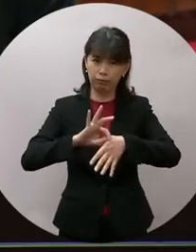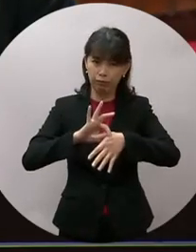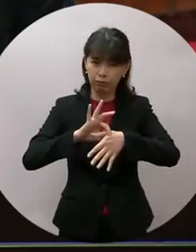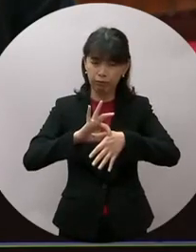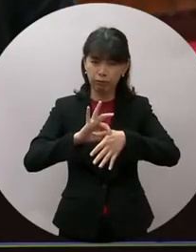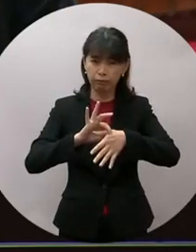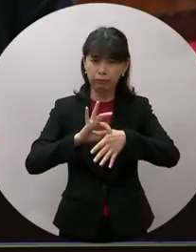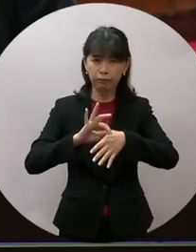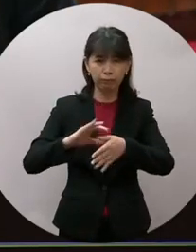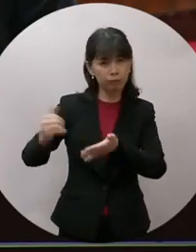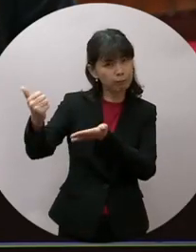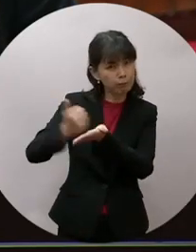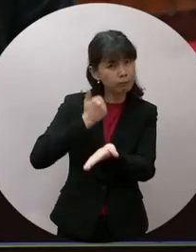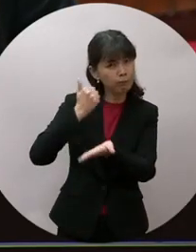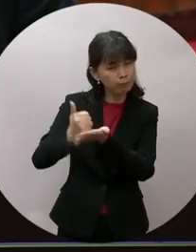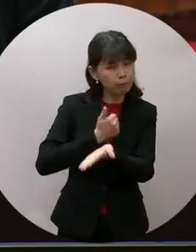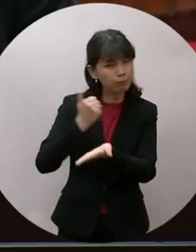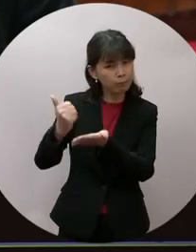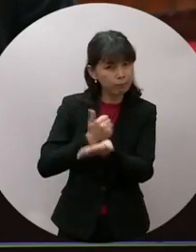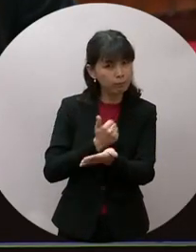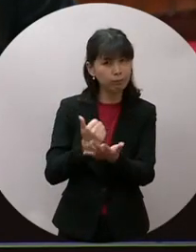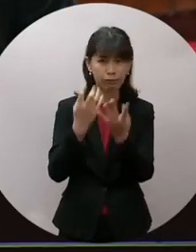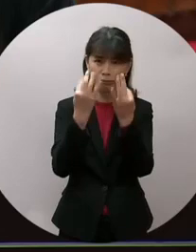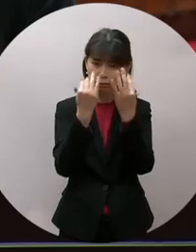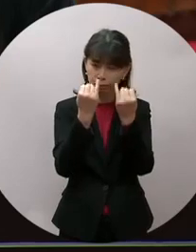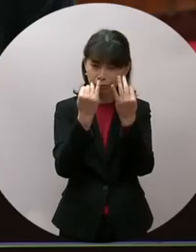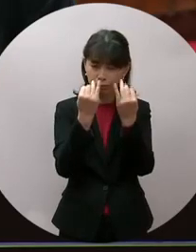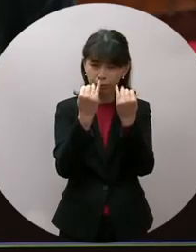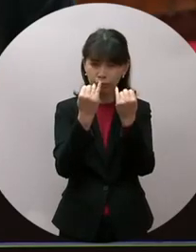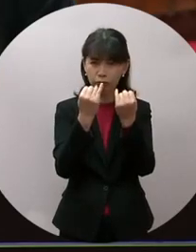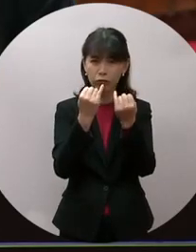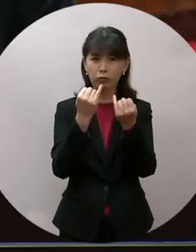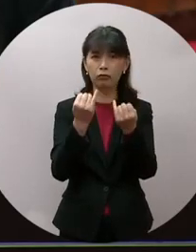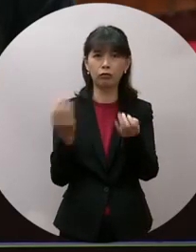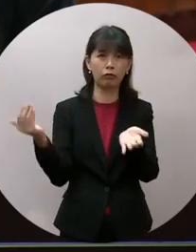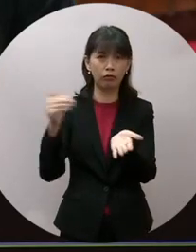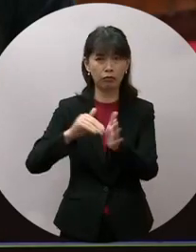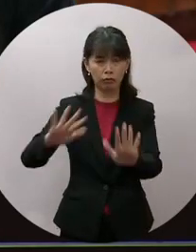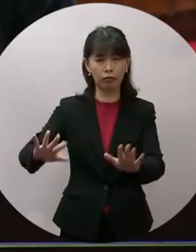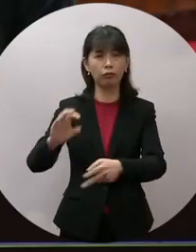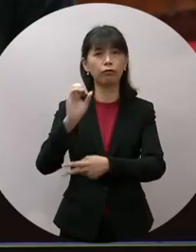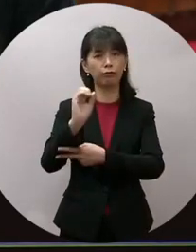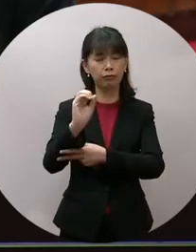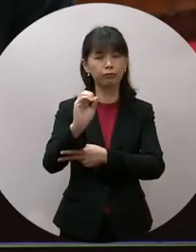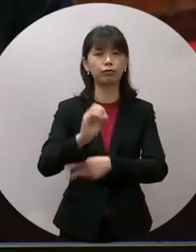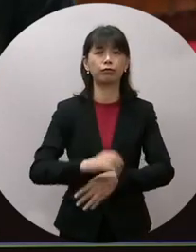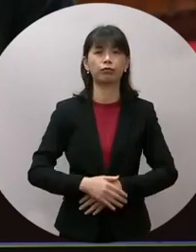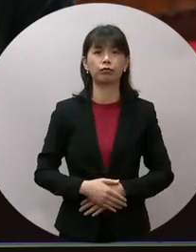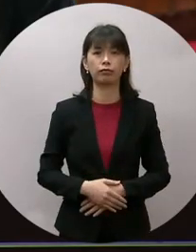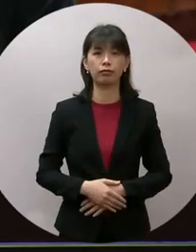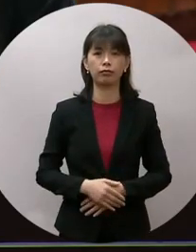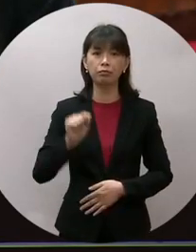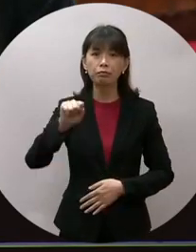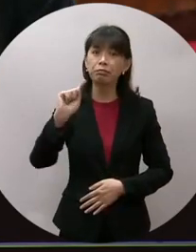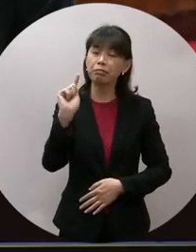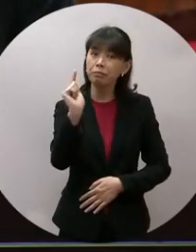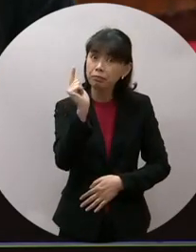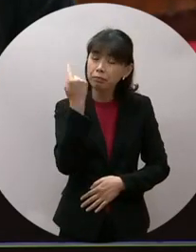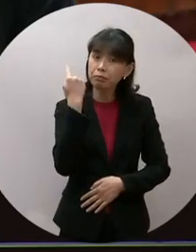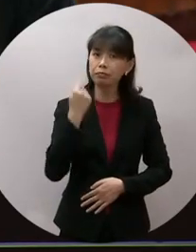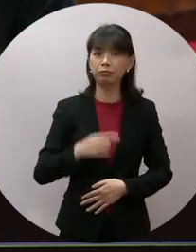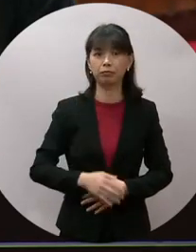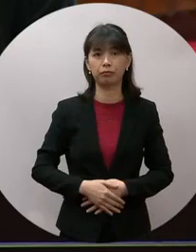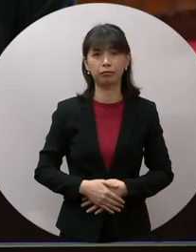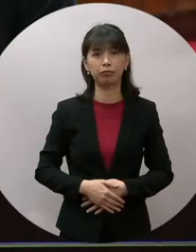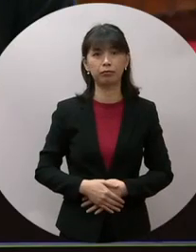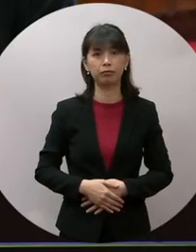板去公布进口的批数，截至目前是零。但是这是怎么做出来的？